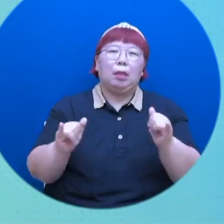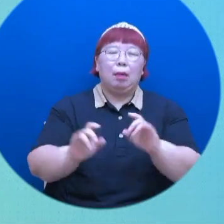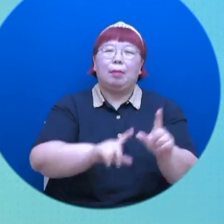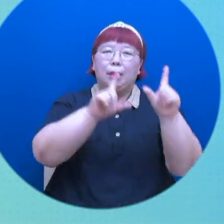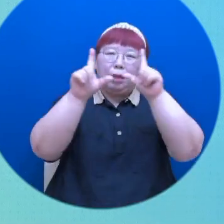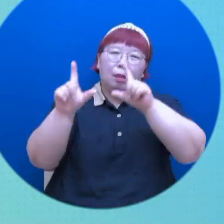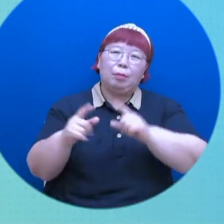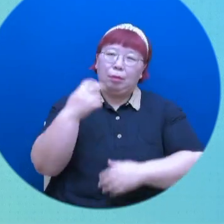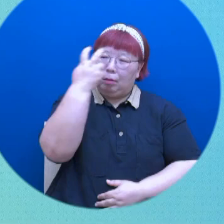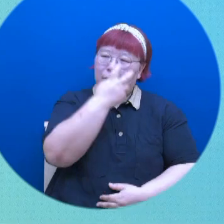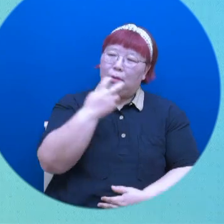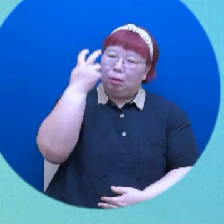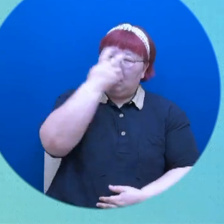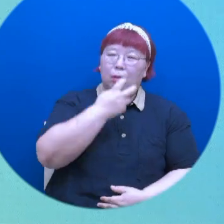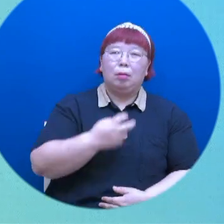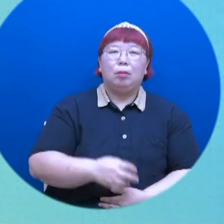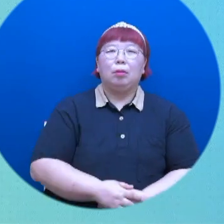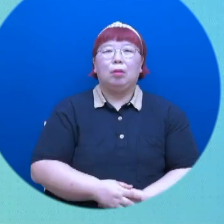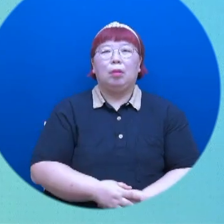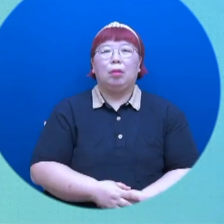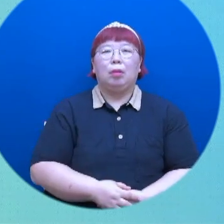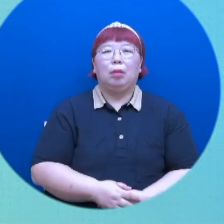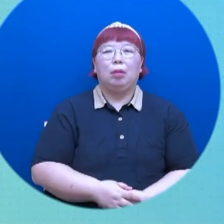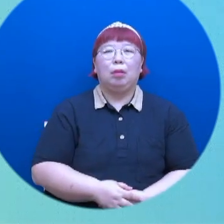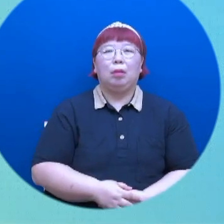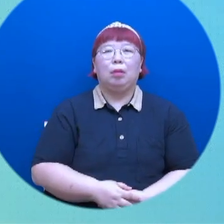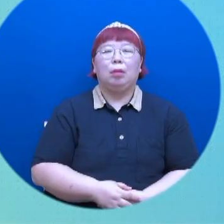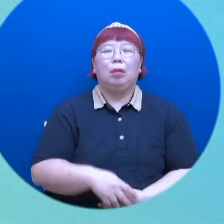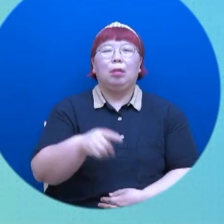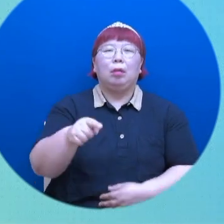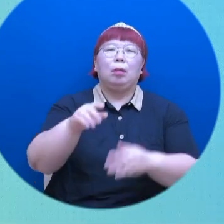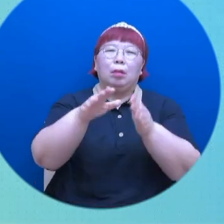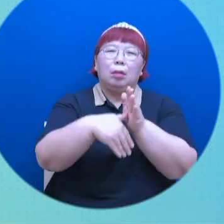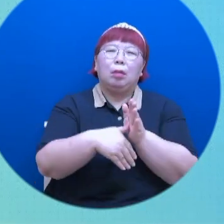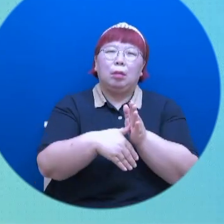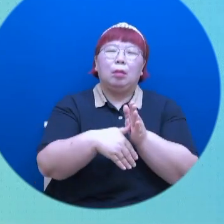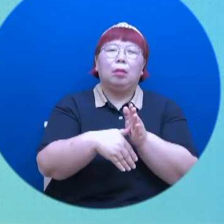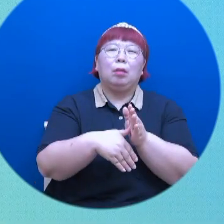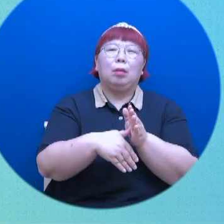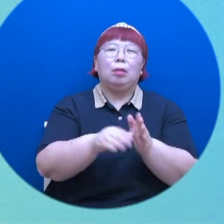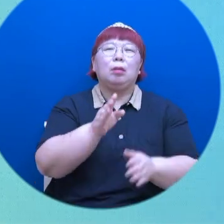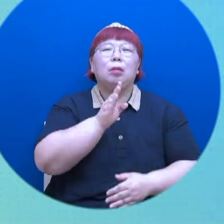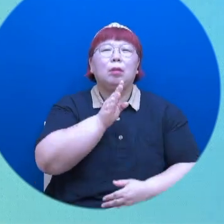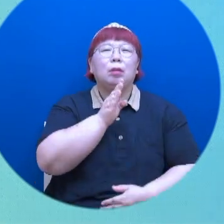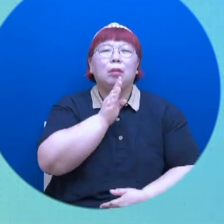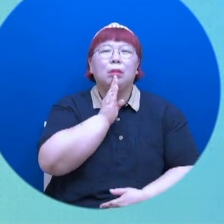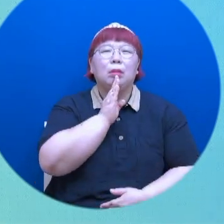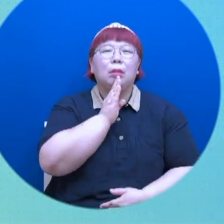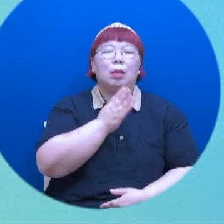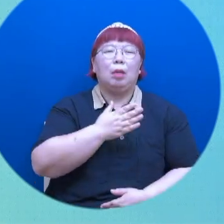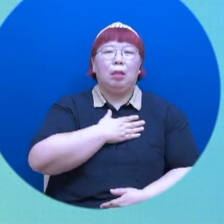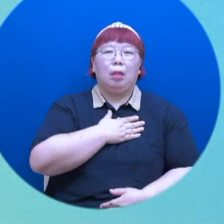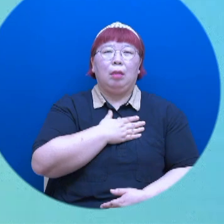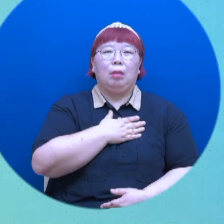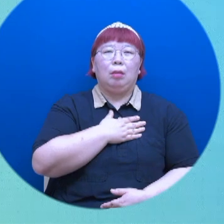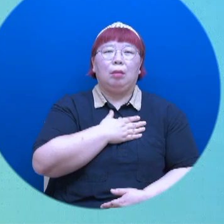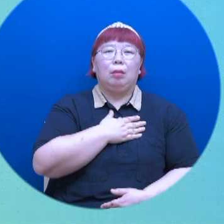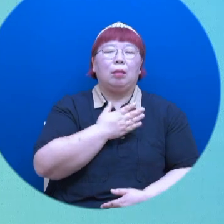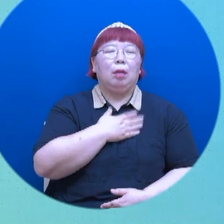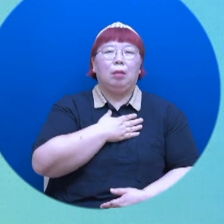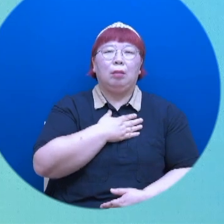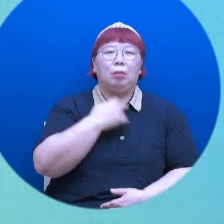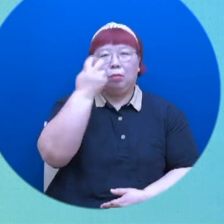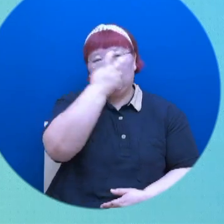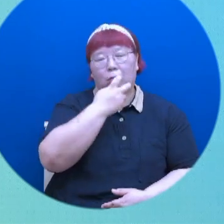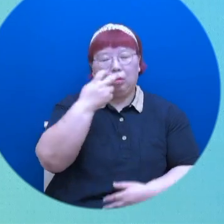관찰합니다. 그러나 그 과정에서 정작 나는 관찰하지